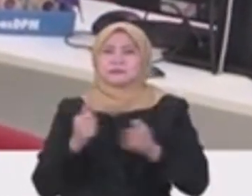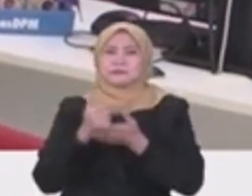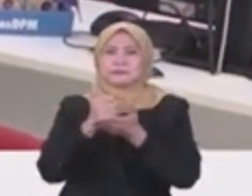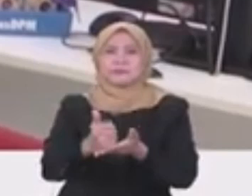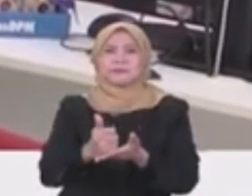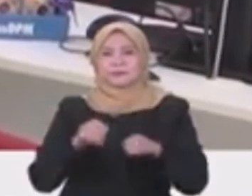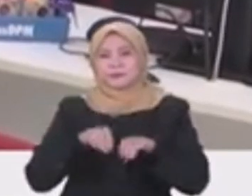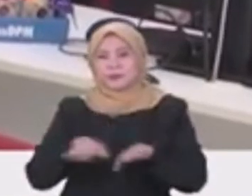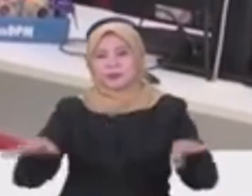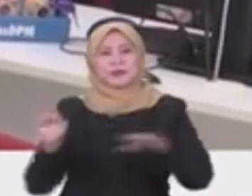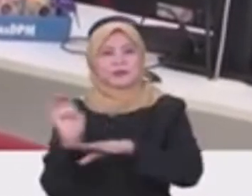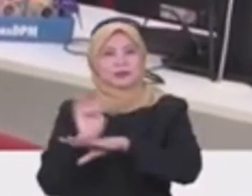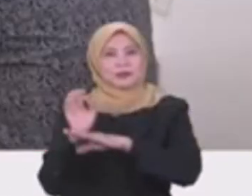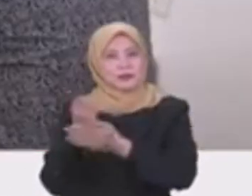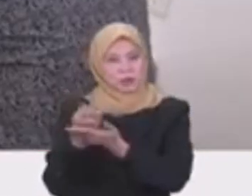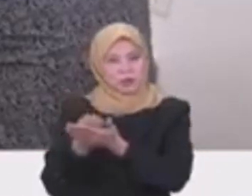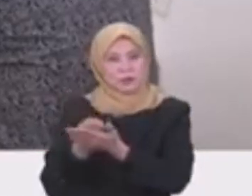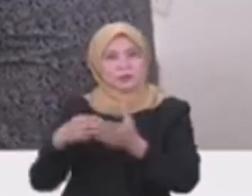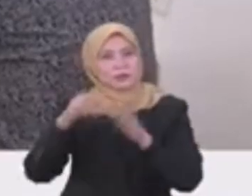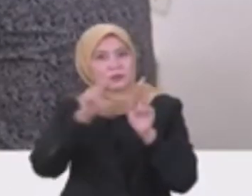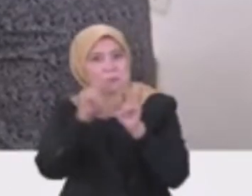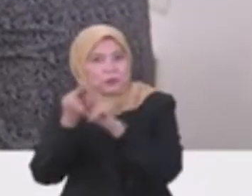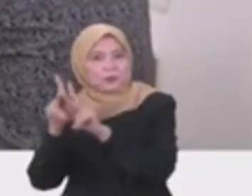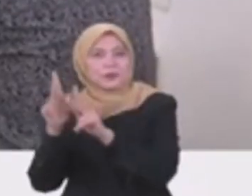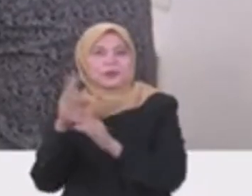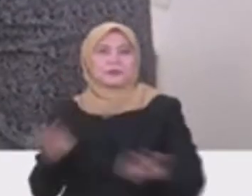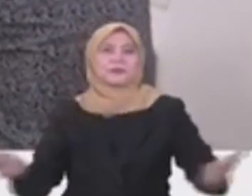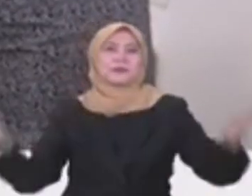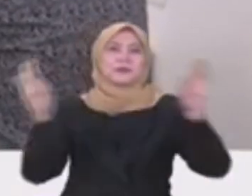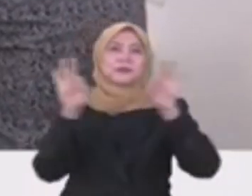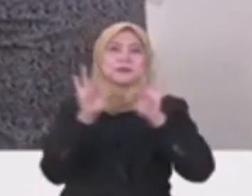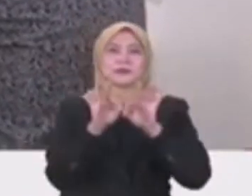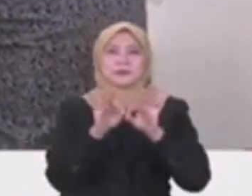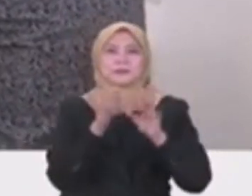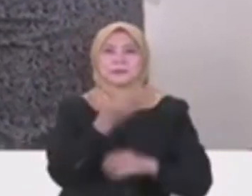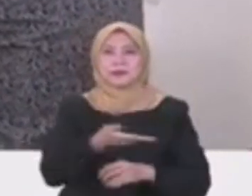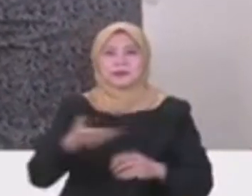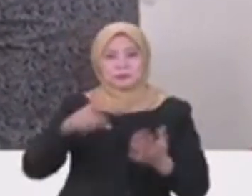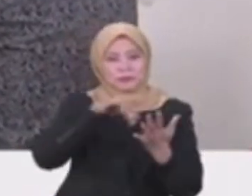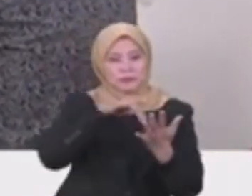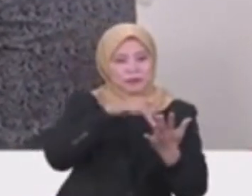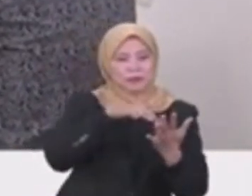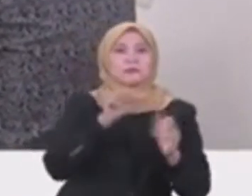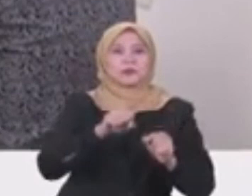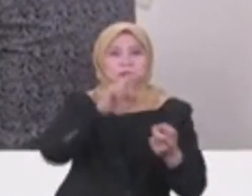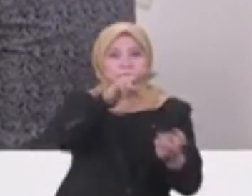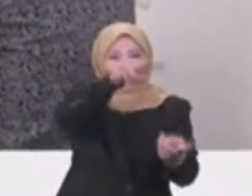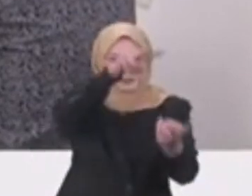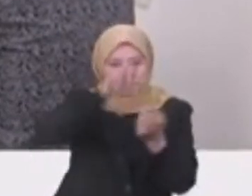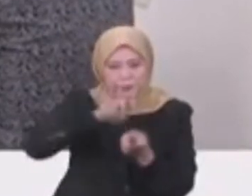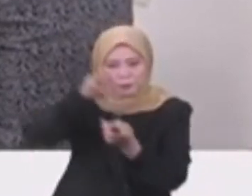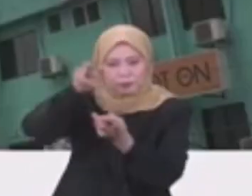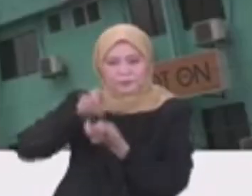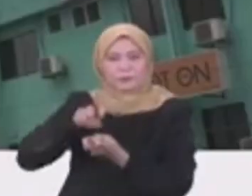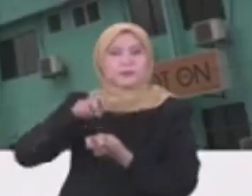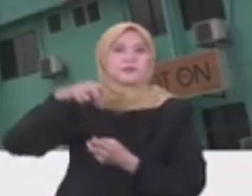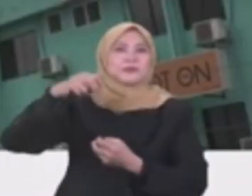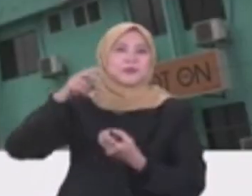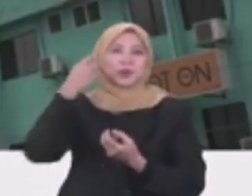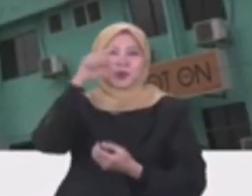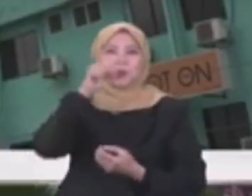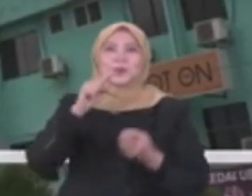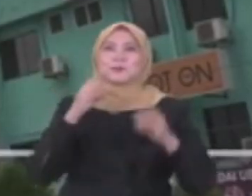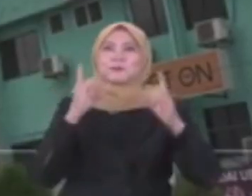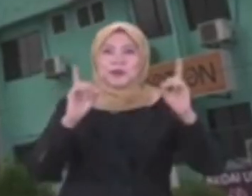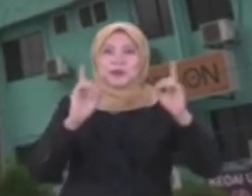membantu mengembangkan ekonomi luar Bandar malah penting untuk membolehkan bahan pembelajaran dimuat turun bagi meningkatkan kualiti